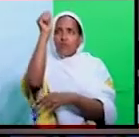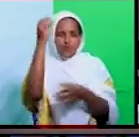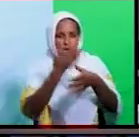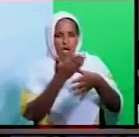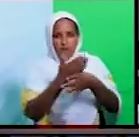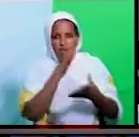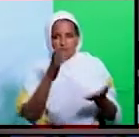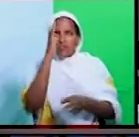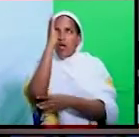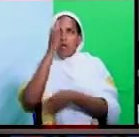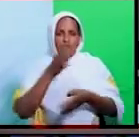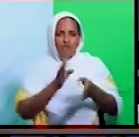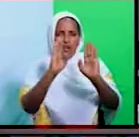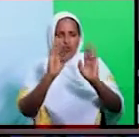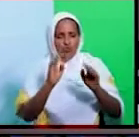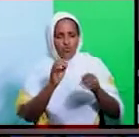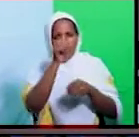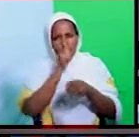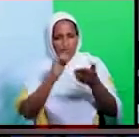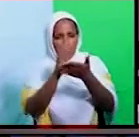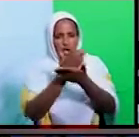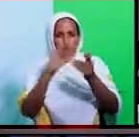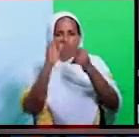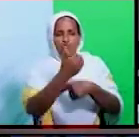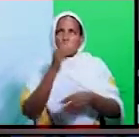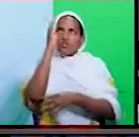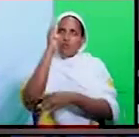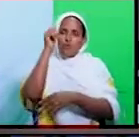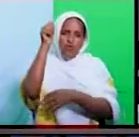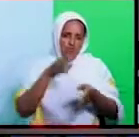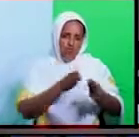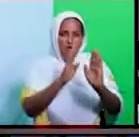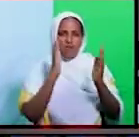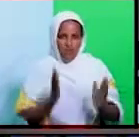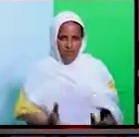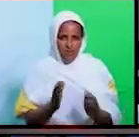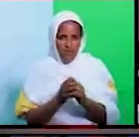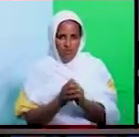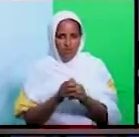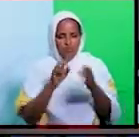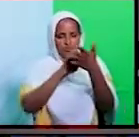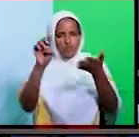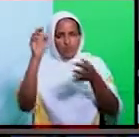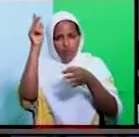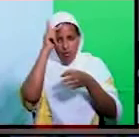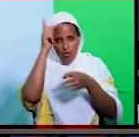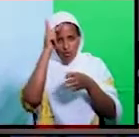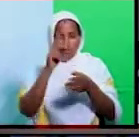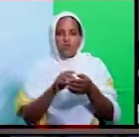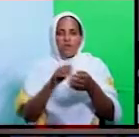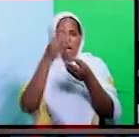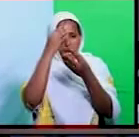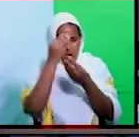ጽፏል። ግን በደብረ ሲና 40 ቀን በትክክል ምን እንደነበረ የሚያውቀው ሙሴ ያለ መግለጽ የተጠቀመባቸው